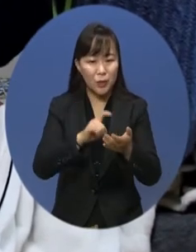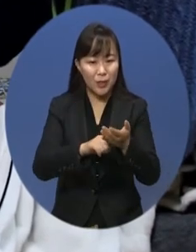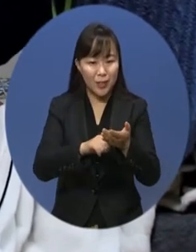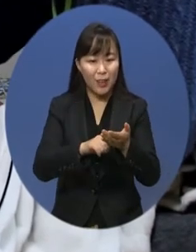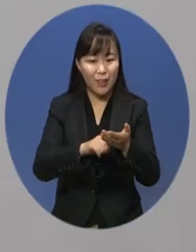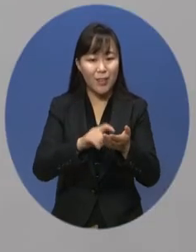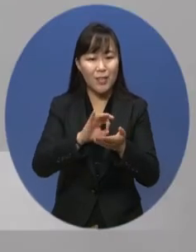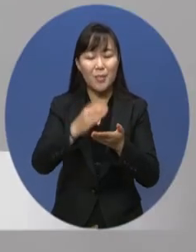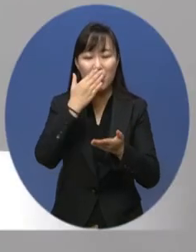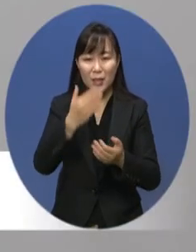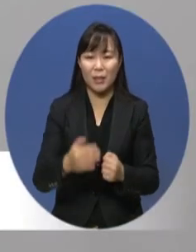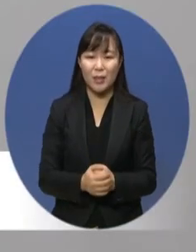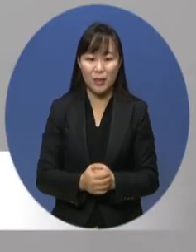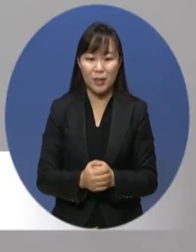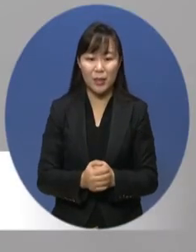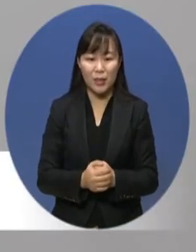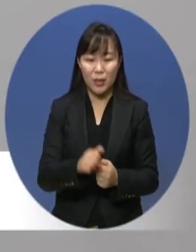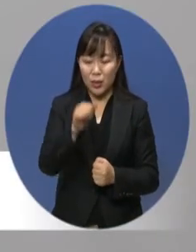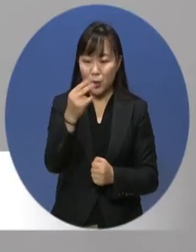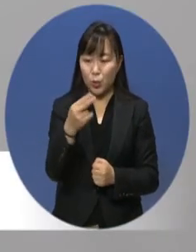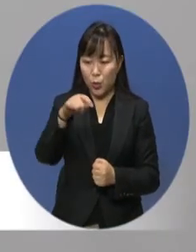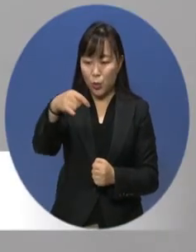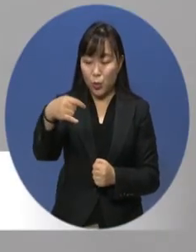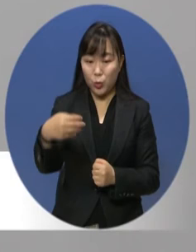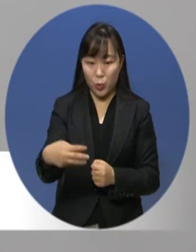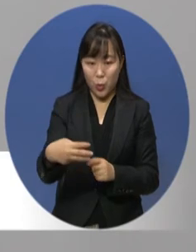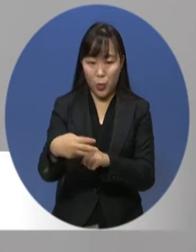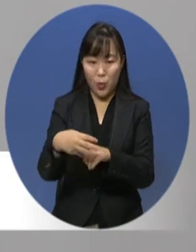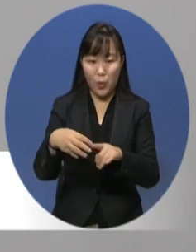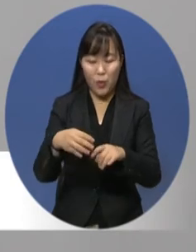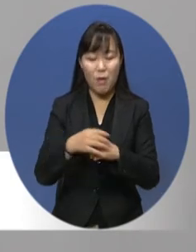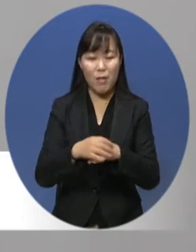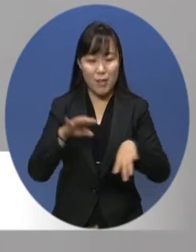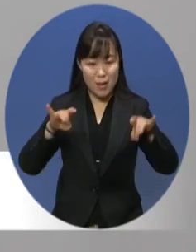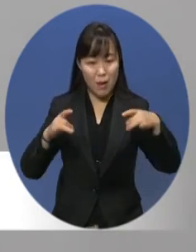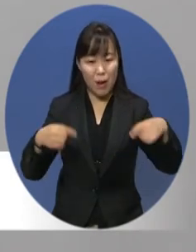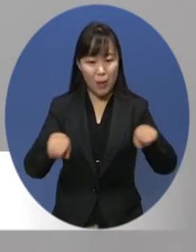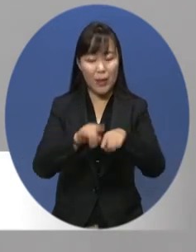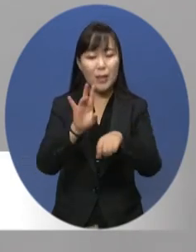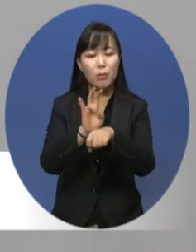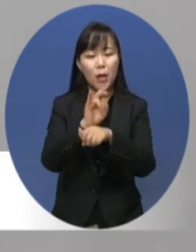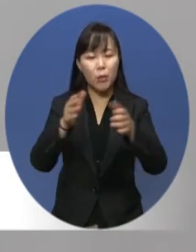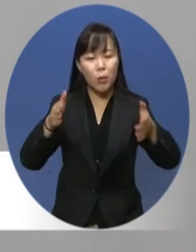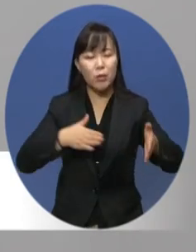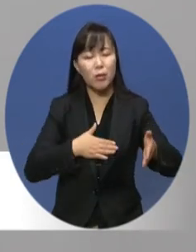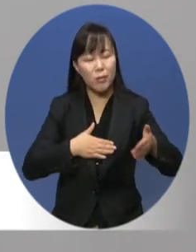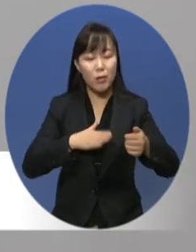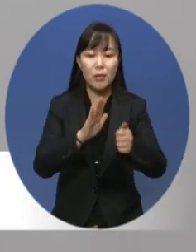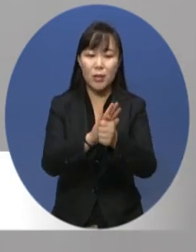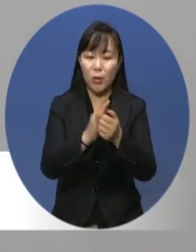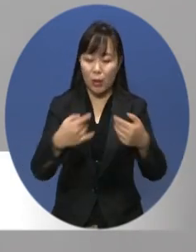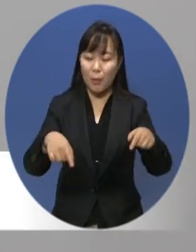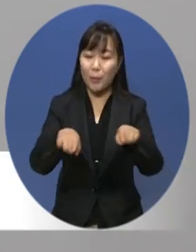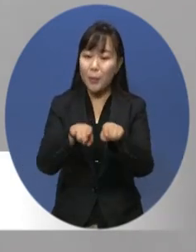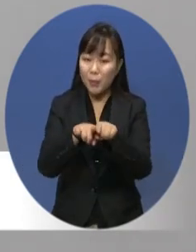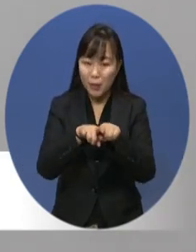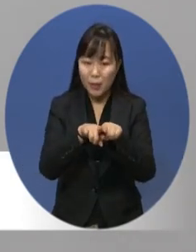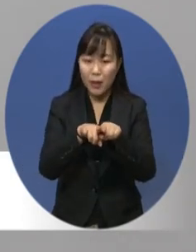수 있다고 합니다. 효돌 로봇을 도입하여 24시간 동안 정서적 지원을 함께 할수